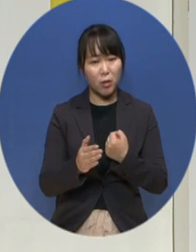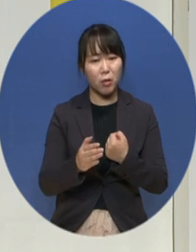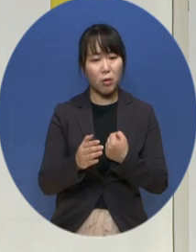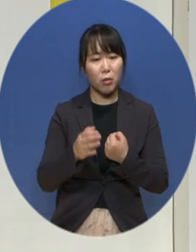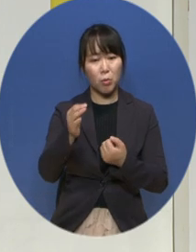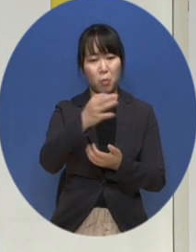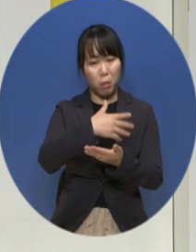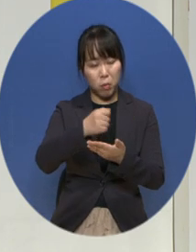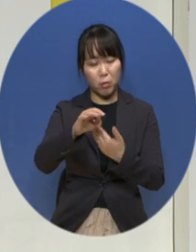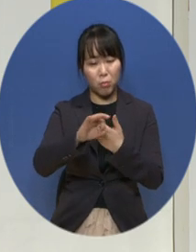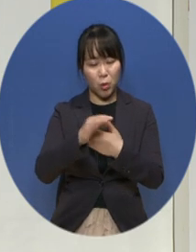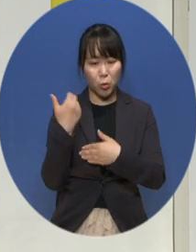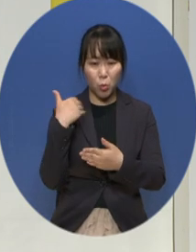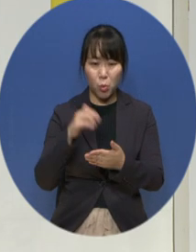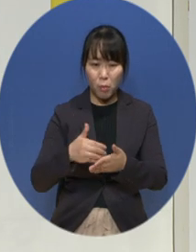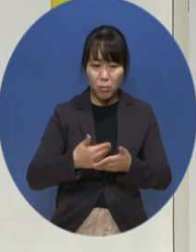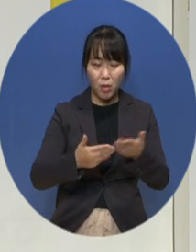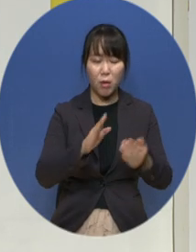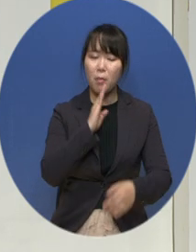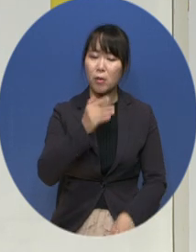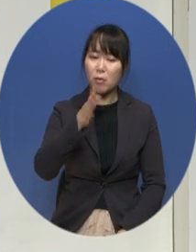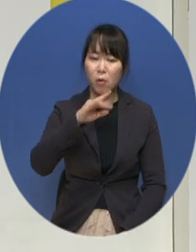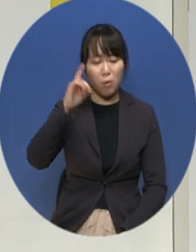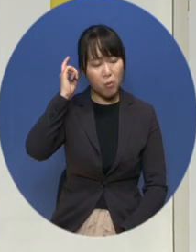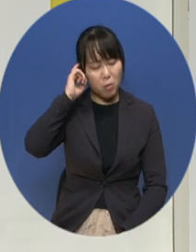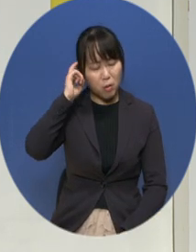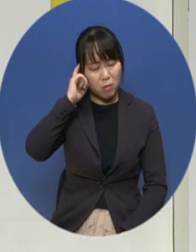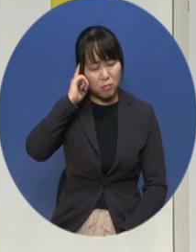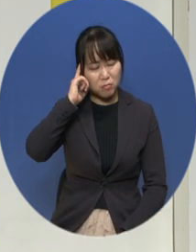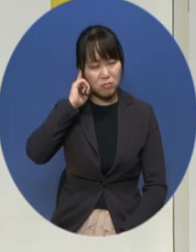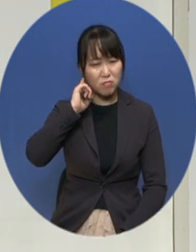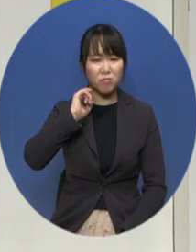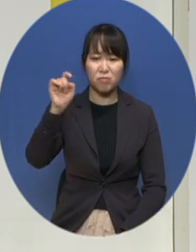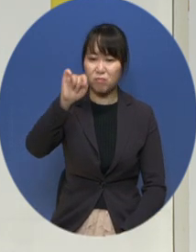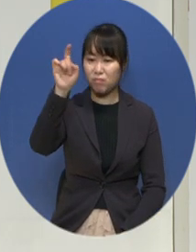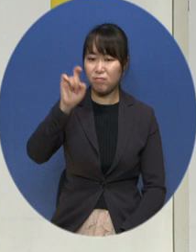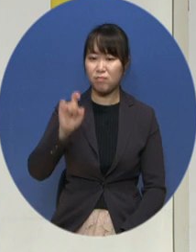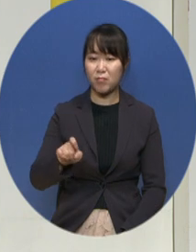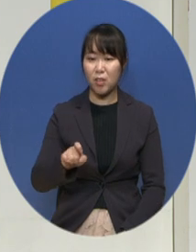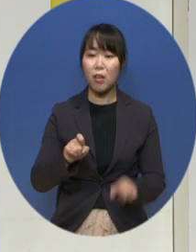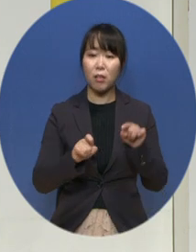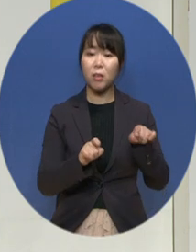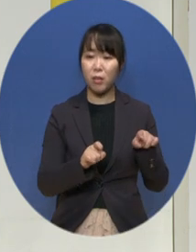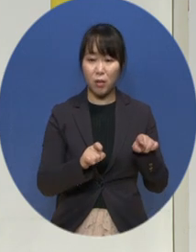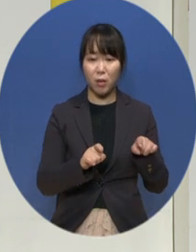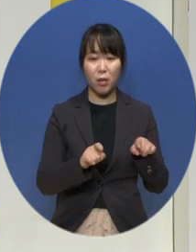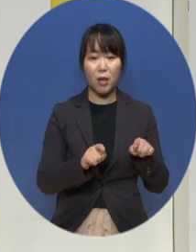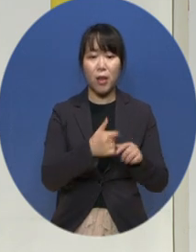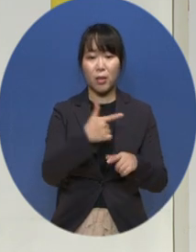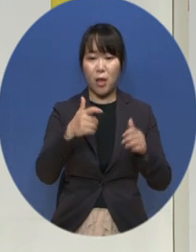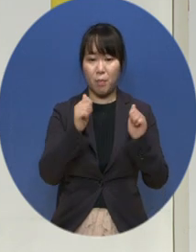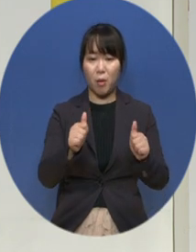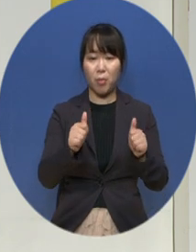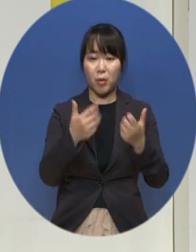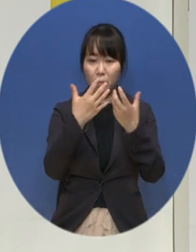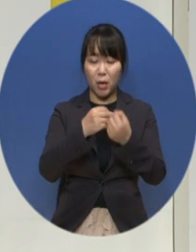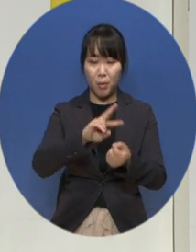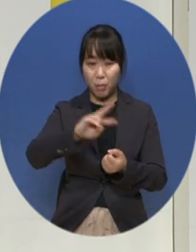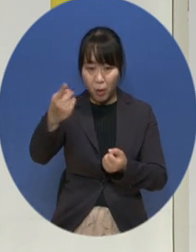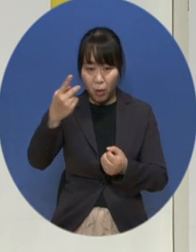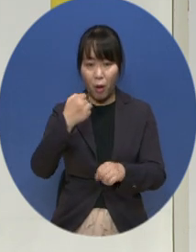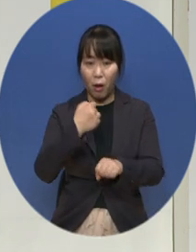거둬 쓰면 돌려주는 게 맞는데 그렇죠 왜 안 돌려주지 만약에 이것은 대부분이 팔레 변경을 하거나